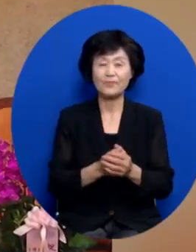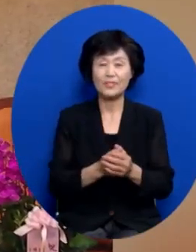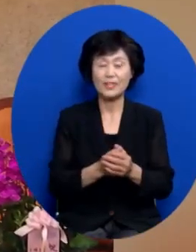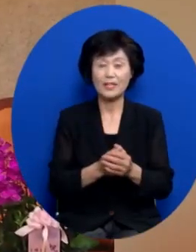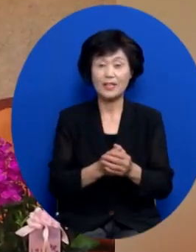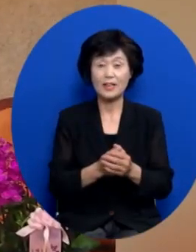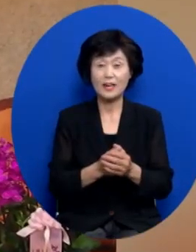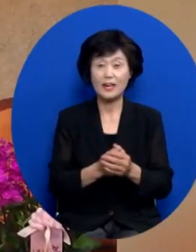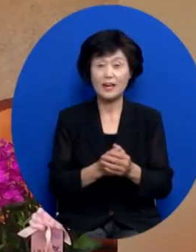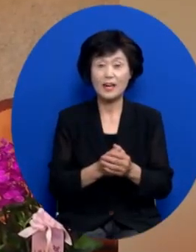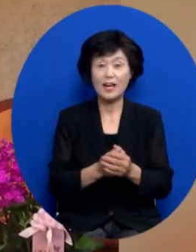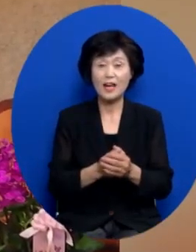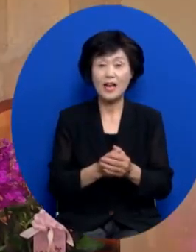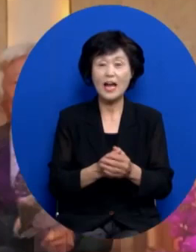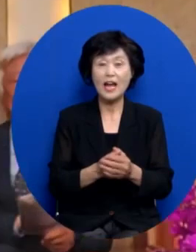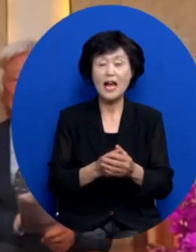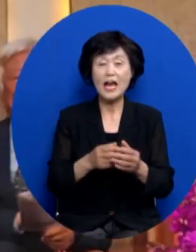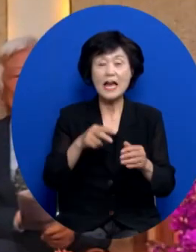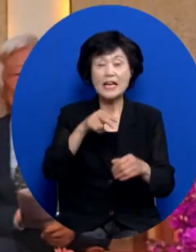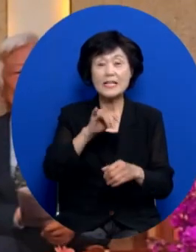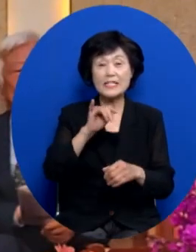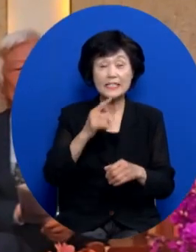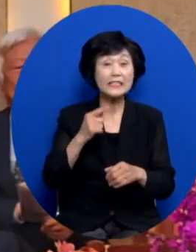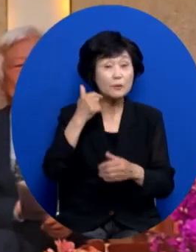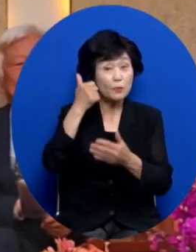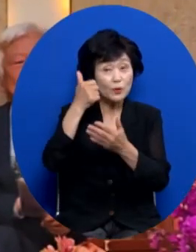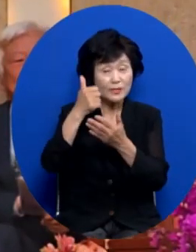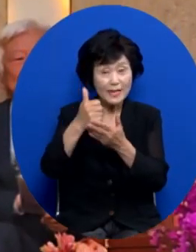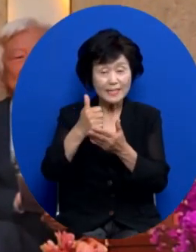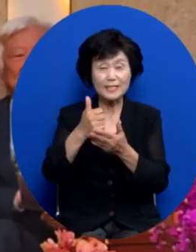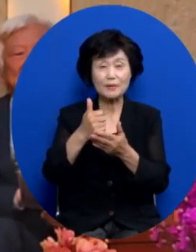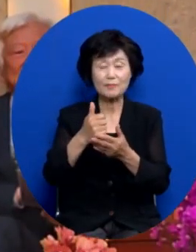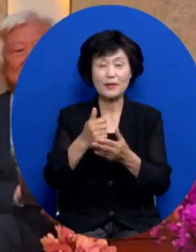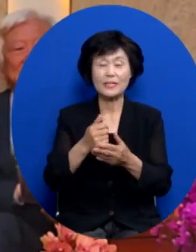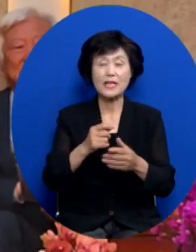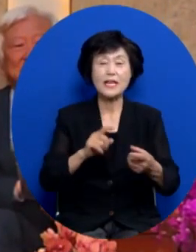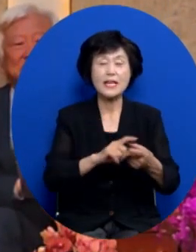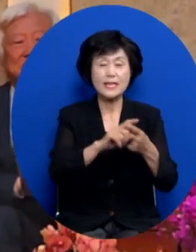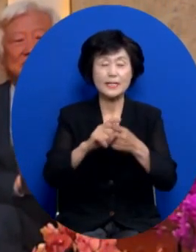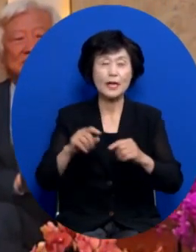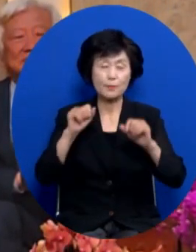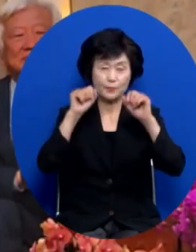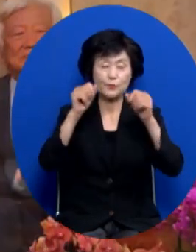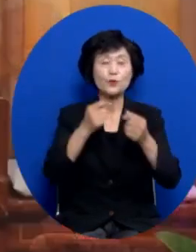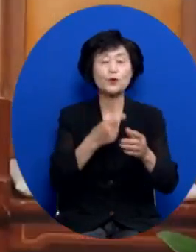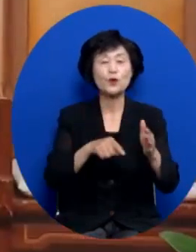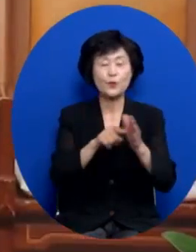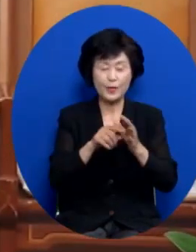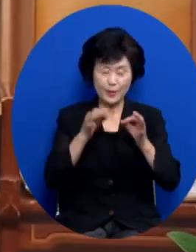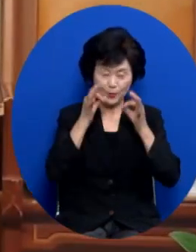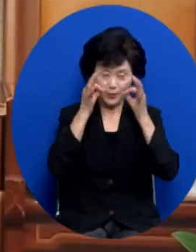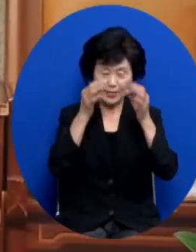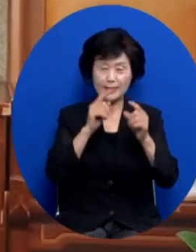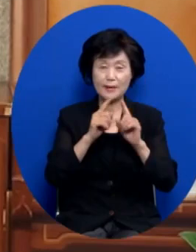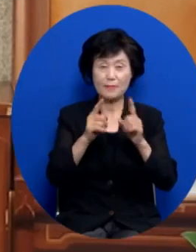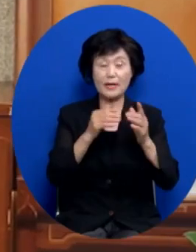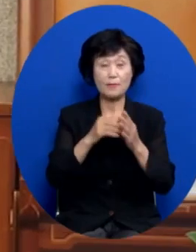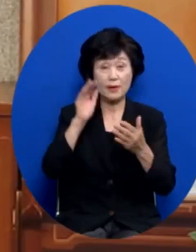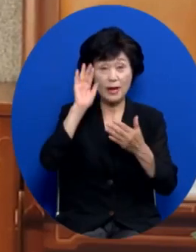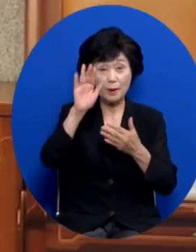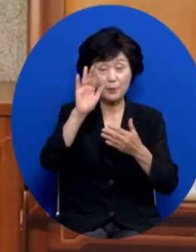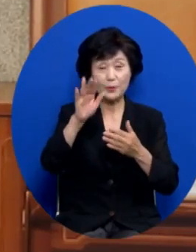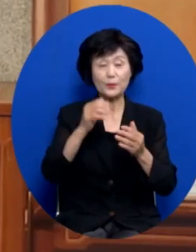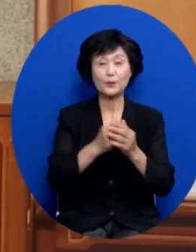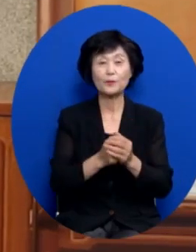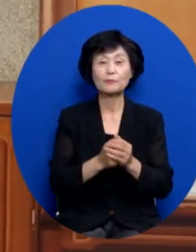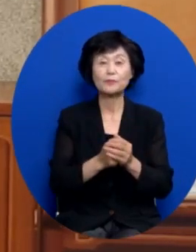취임식에서 신승민 신임 원장은 기사연과 에큐메니컬 운동을 위해 최선을 다하겠다며 기사연은 앞으로 생태